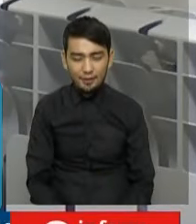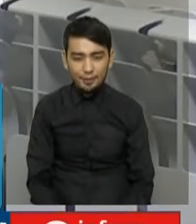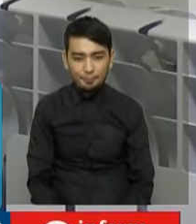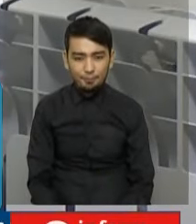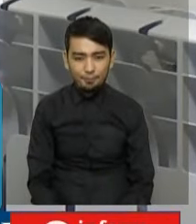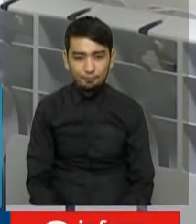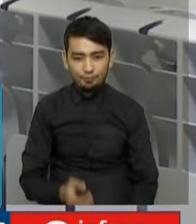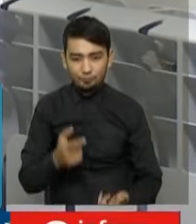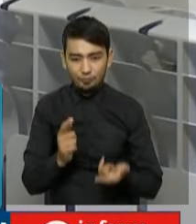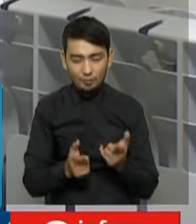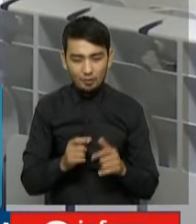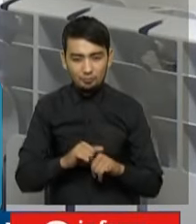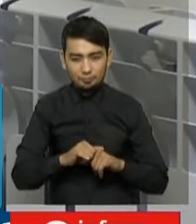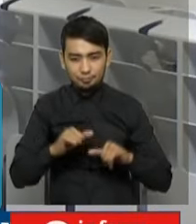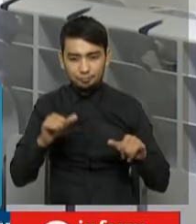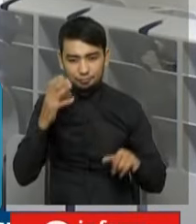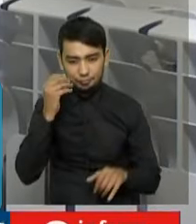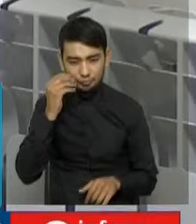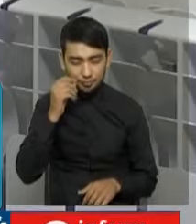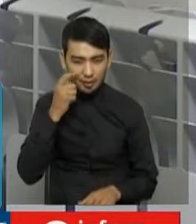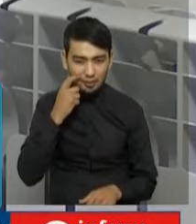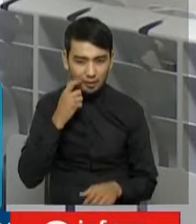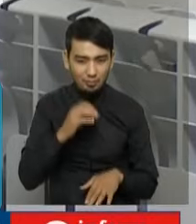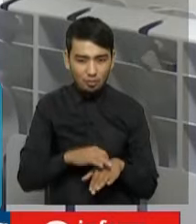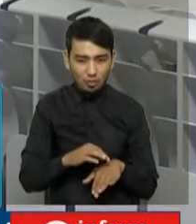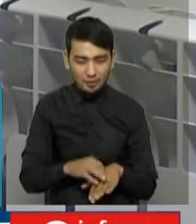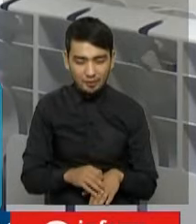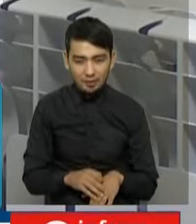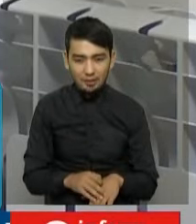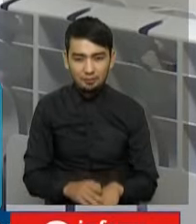идет рост заболеваемости аллергией.